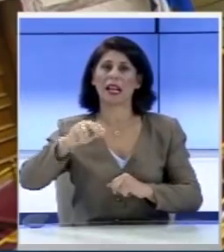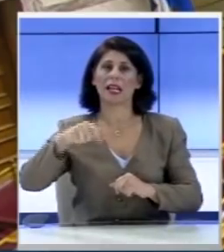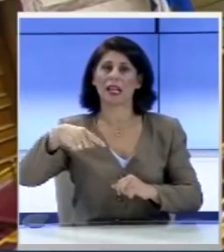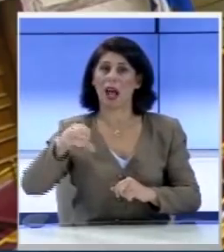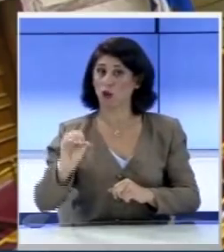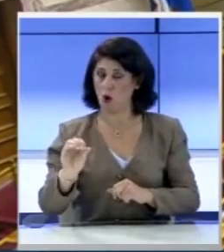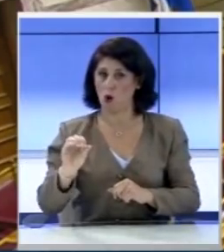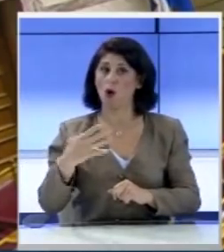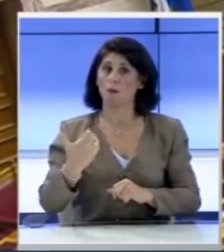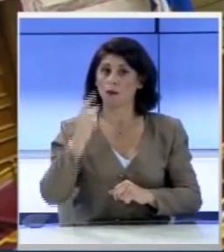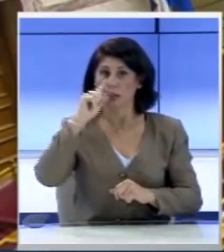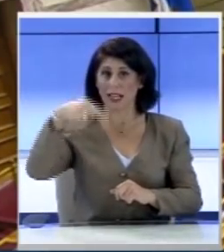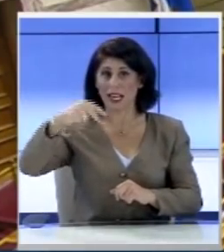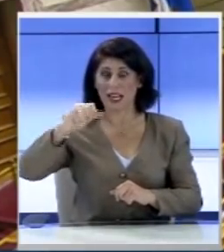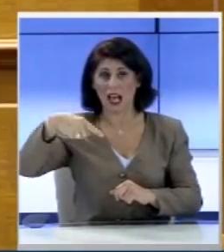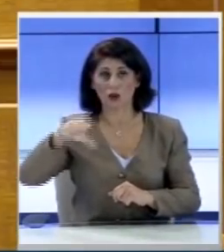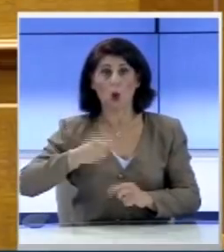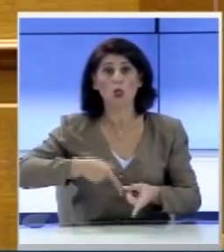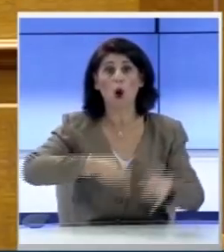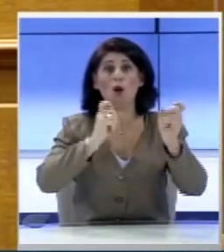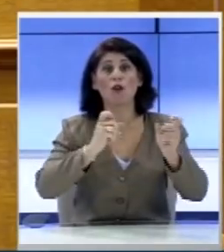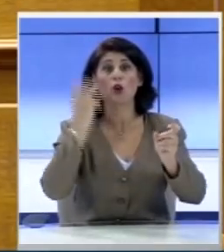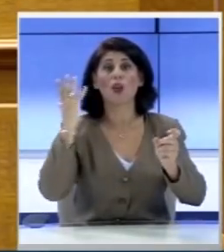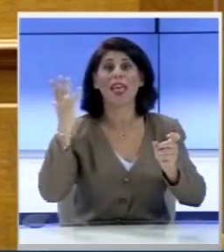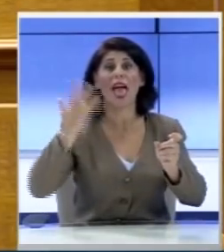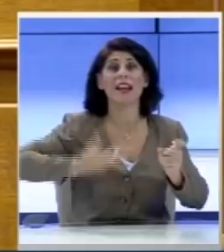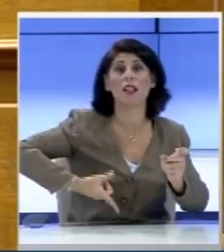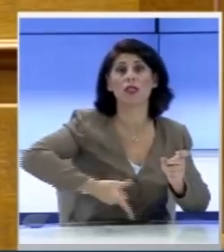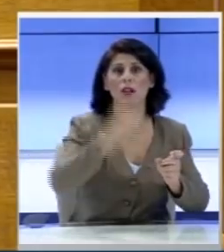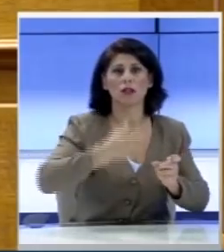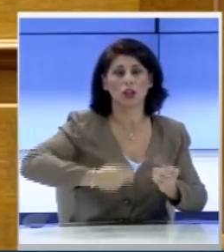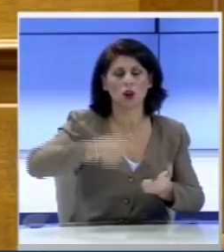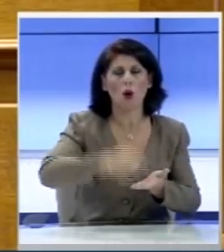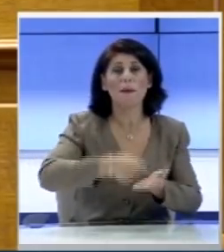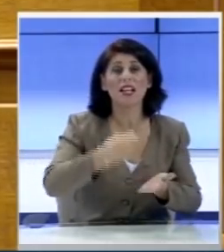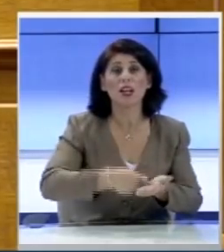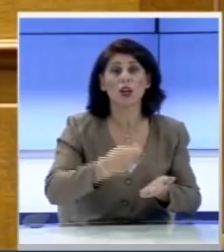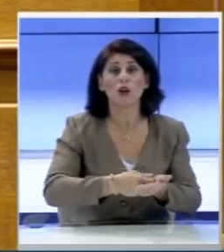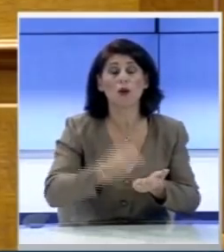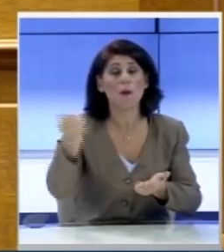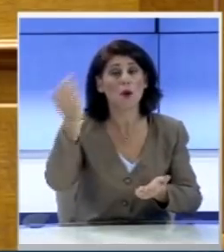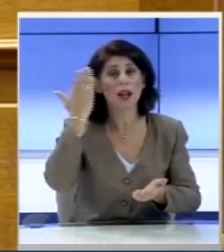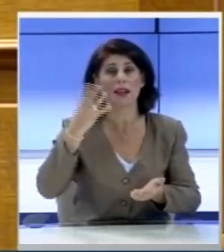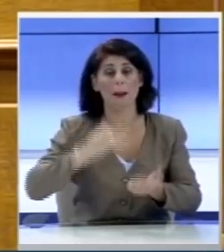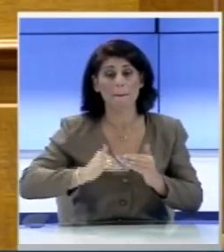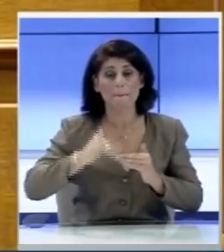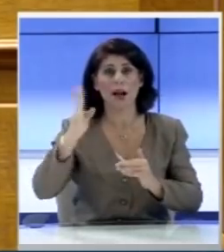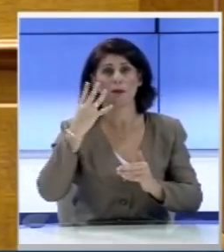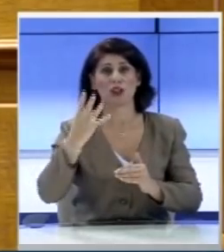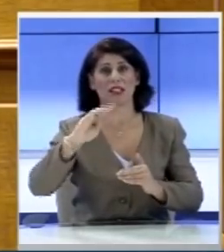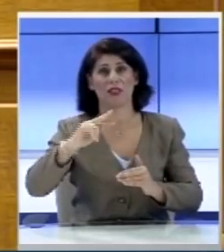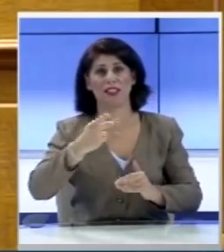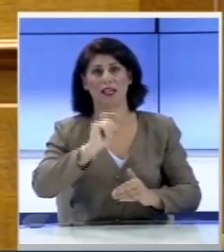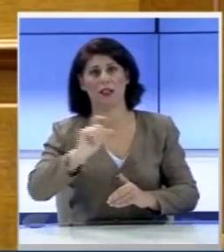Του ΝΑΤΟ που είναι το δολοφονικό χέρι και ο λαός μας το χρυσοπληρώνει κάθε χρόνο πάνω από 4 δις με όλες